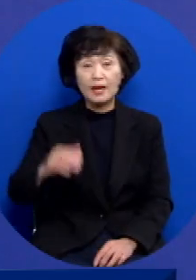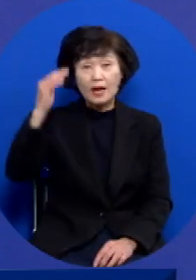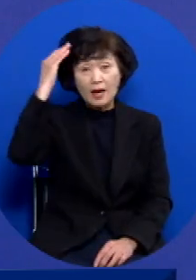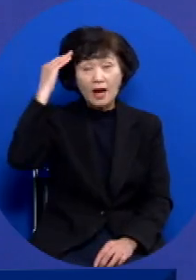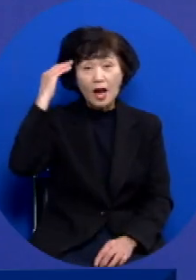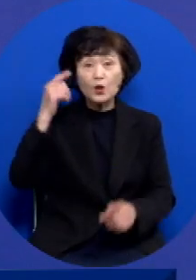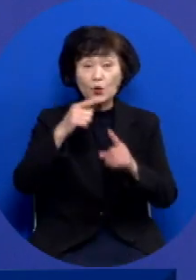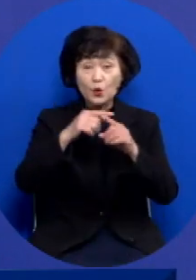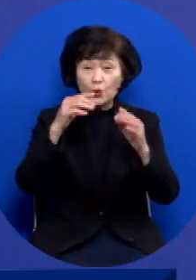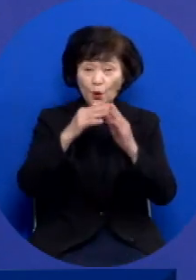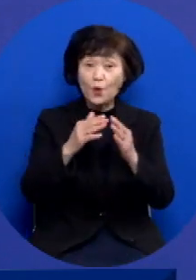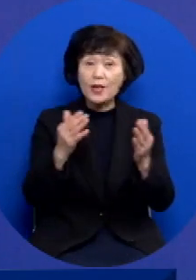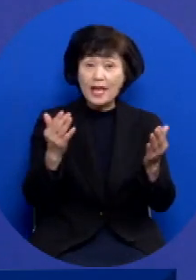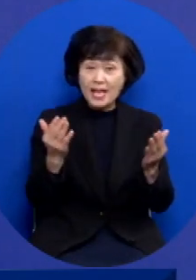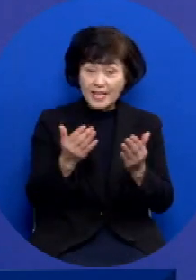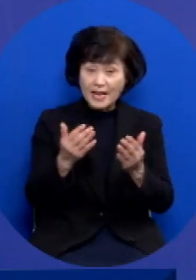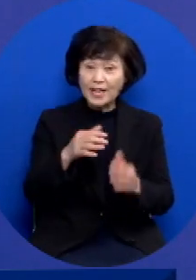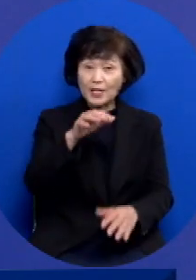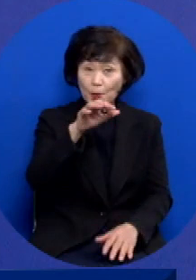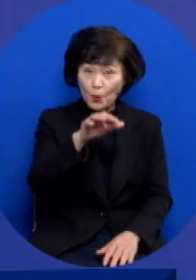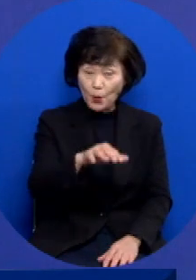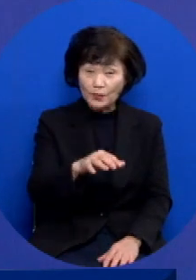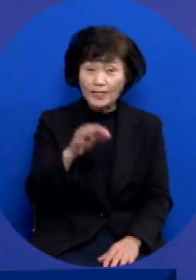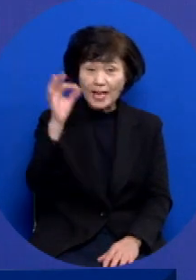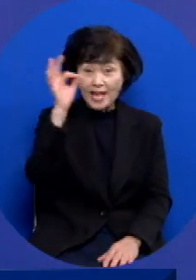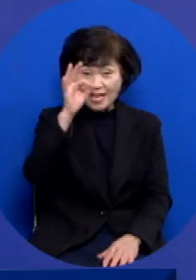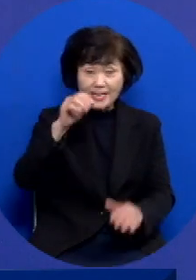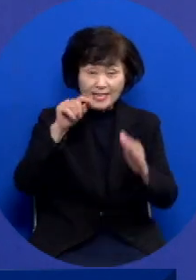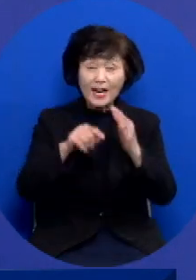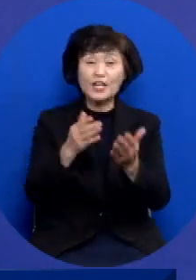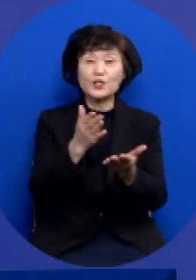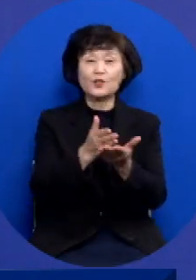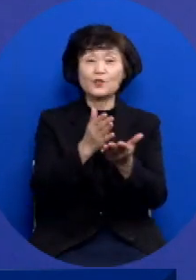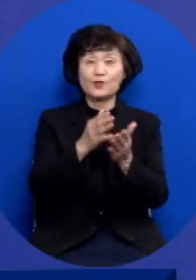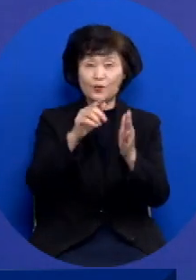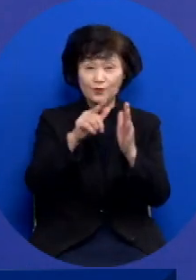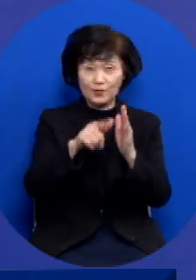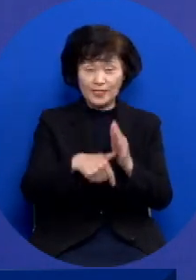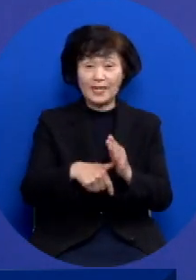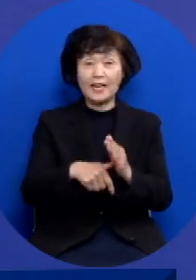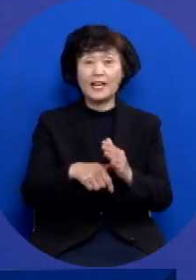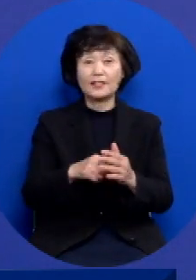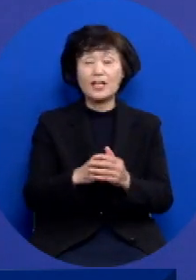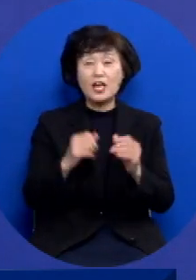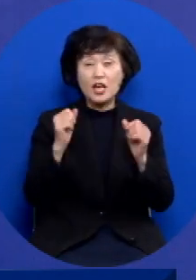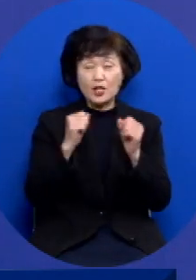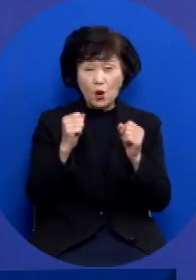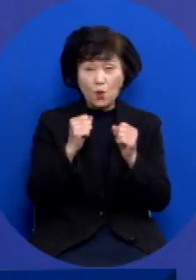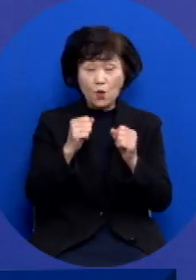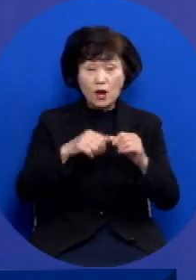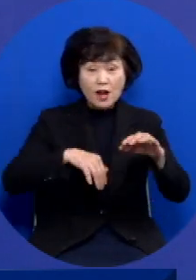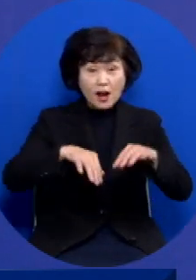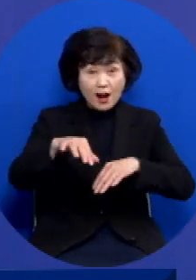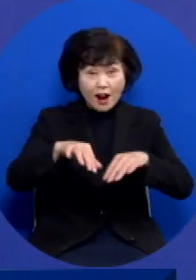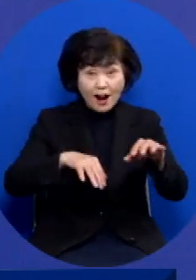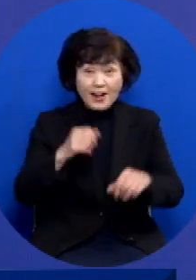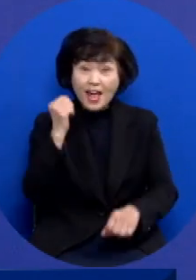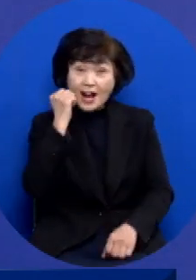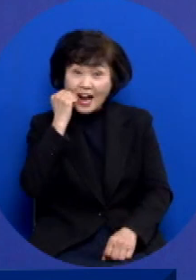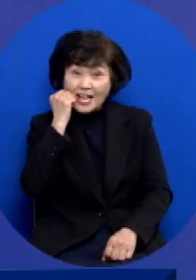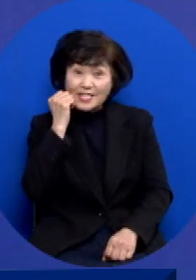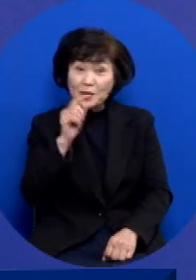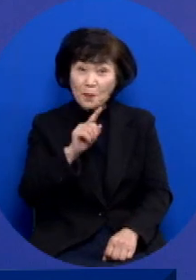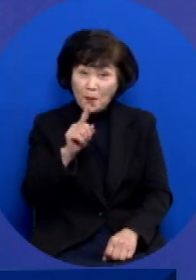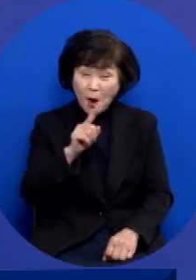한국교회의 사역 현장에 한 걸음 더 들어가는 찾아가는 뉴스 시간입니다. 겨울 길거리 간식으로 빠질 수 없는